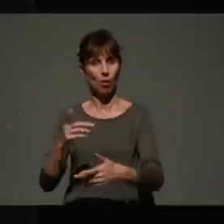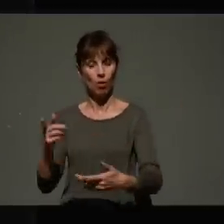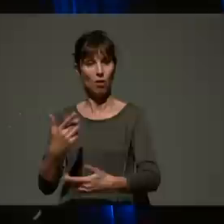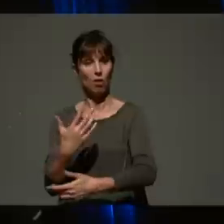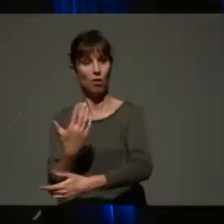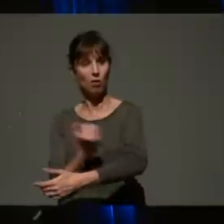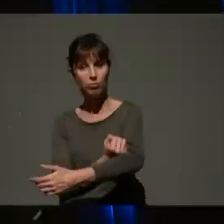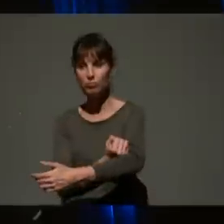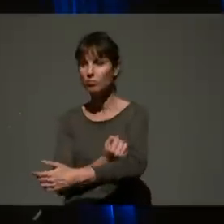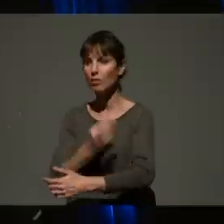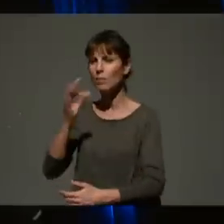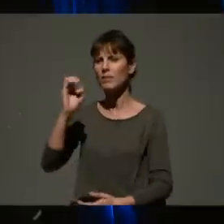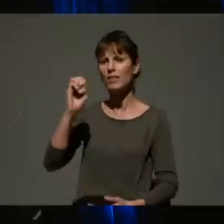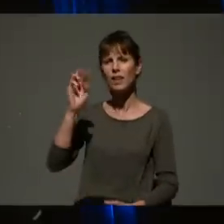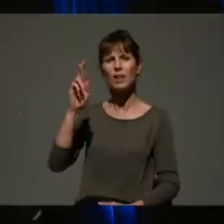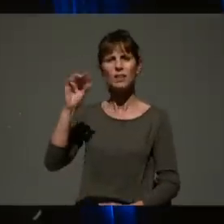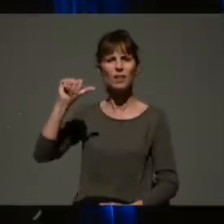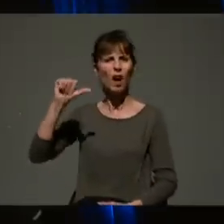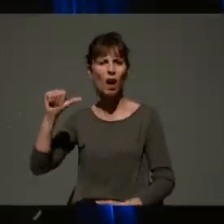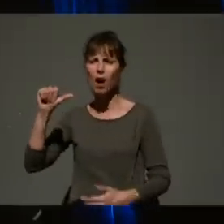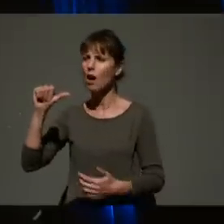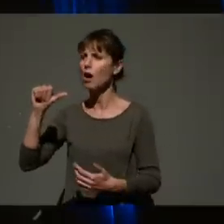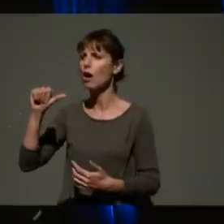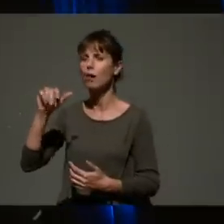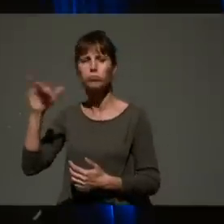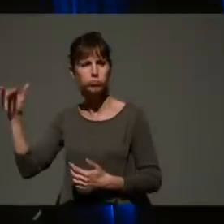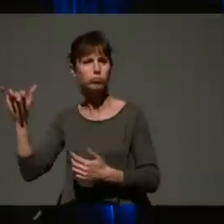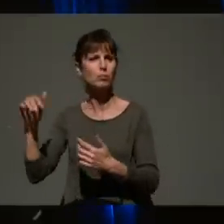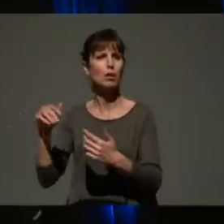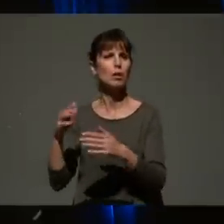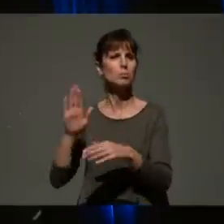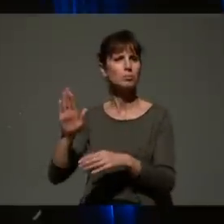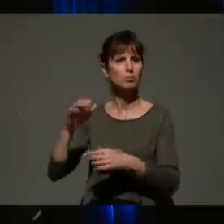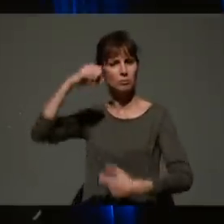de tétrahydrogestrinone, hein, qui est un stéroïde. Mais ce